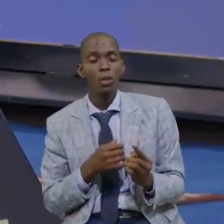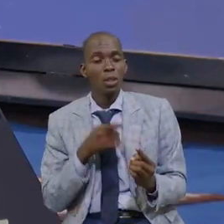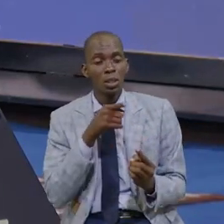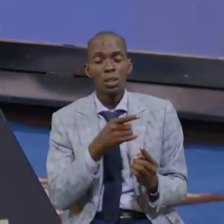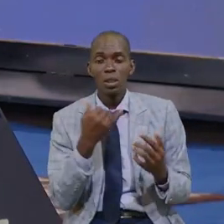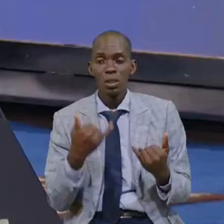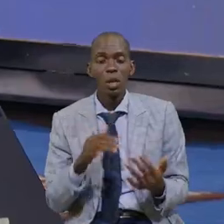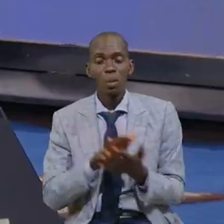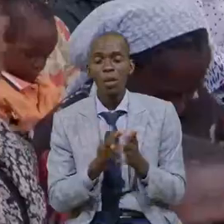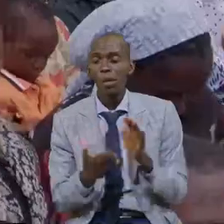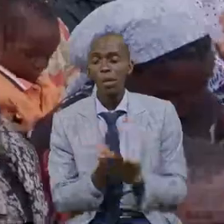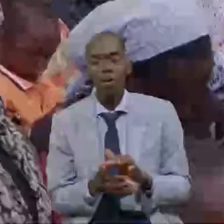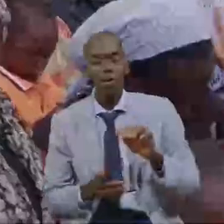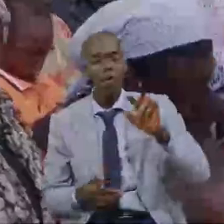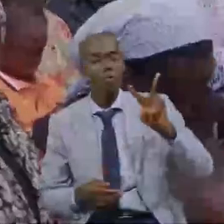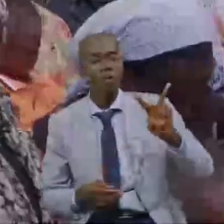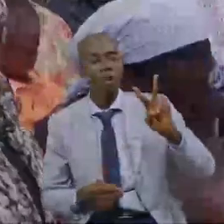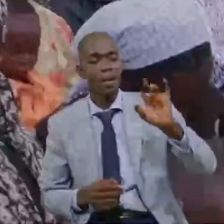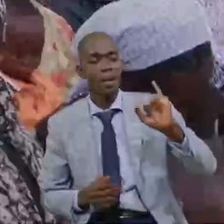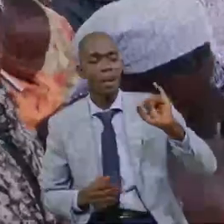Elle est devenue un VIP.